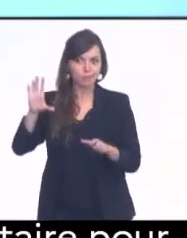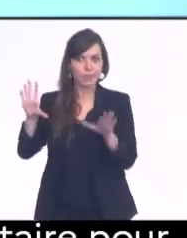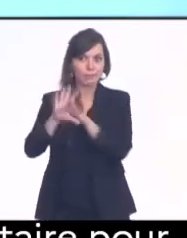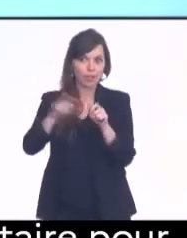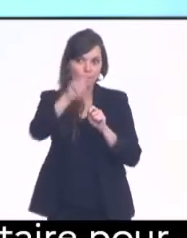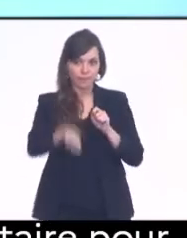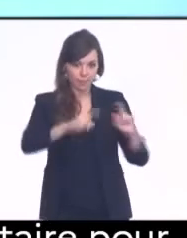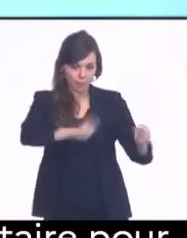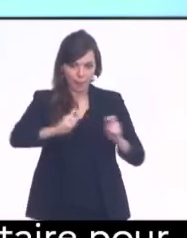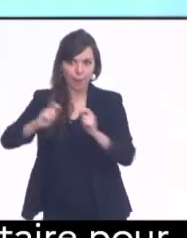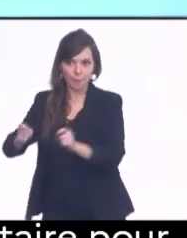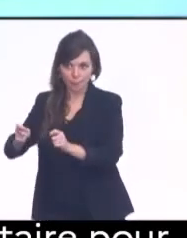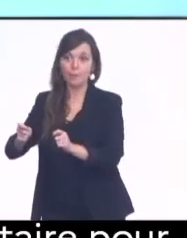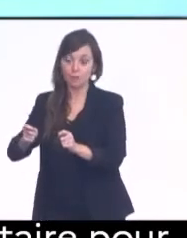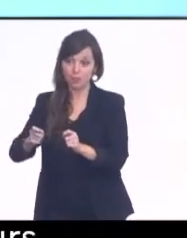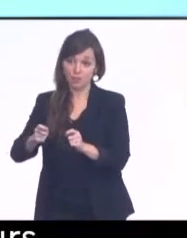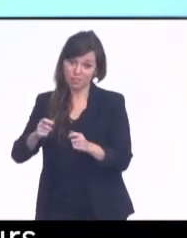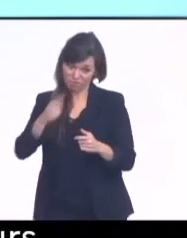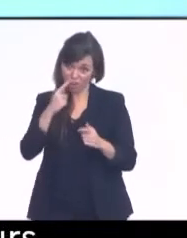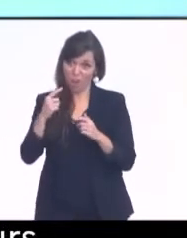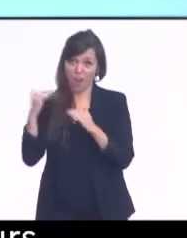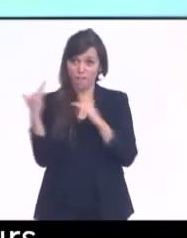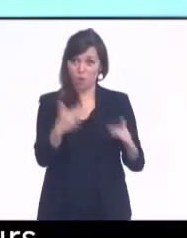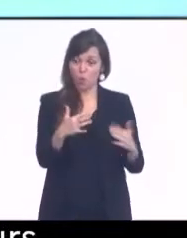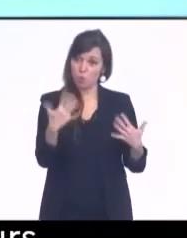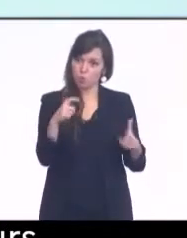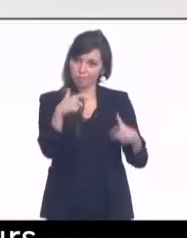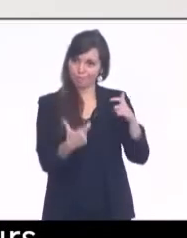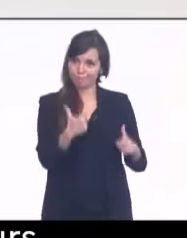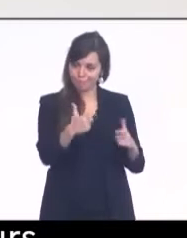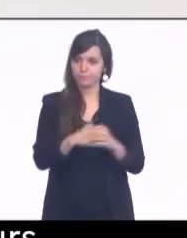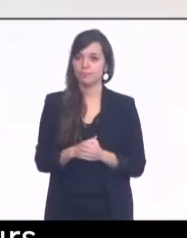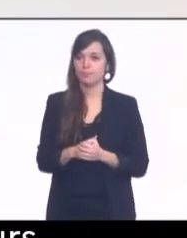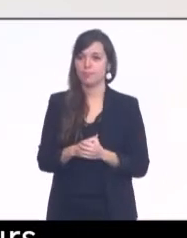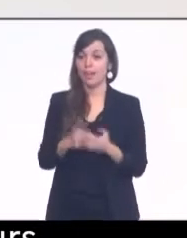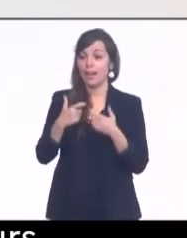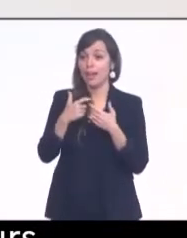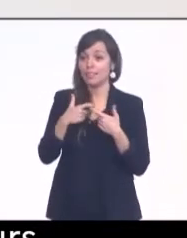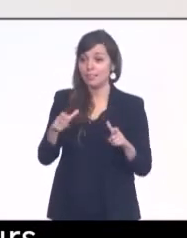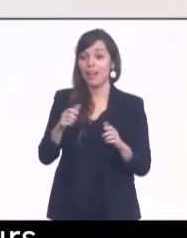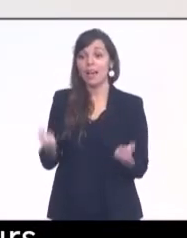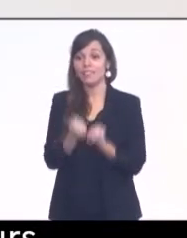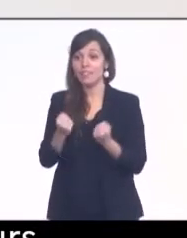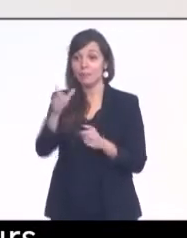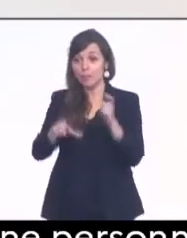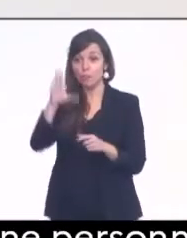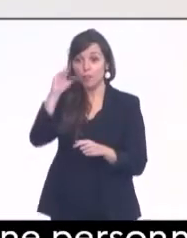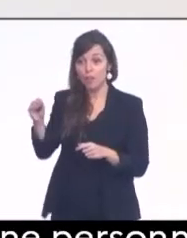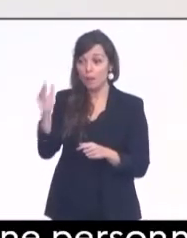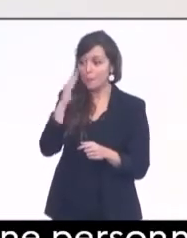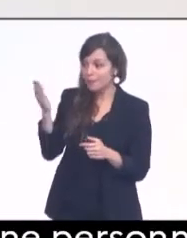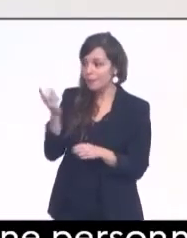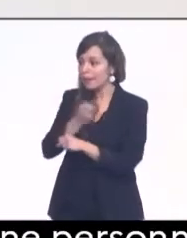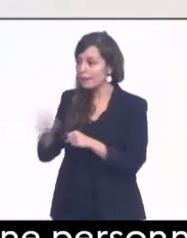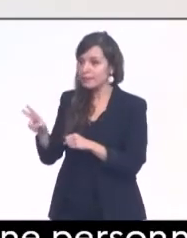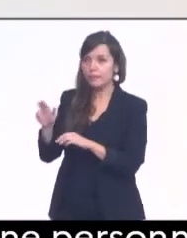accrue d'une personne handicapée y contribuent. L'activité des professionnels des personnes ne présentant pas de facteurs de risque est